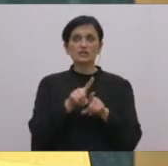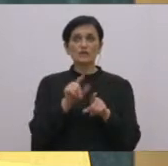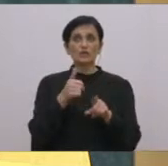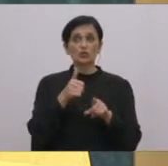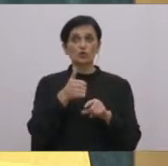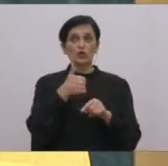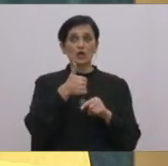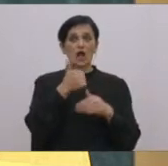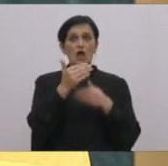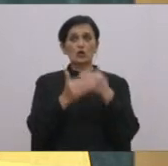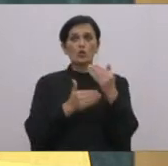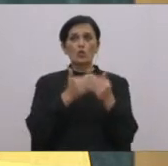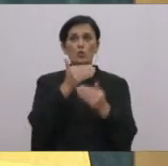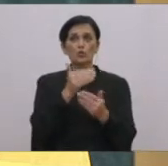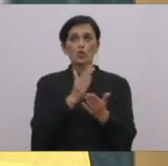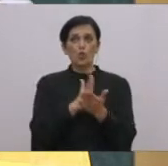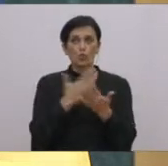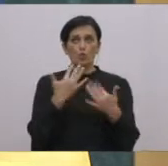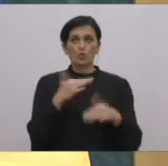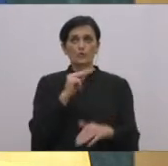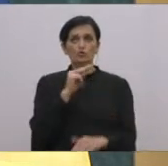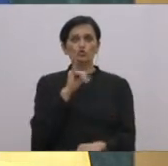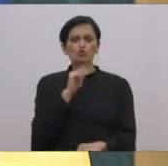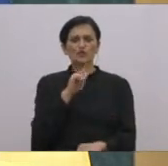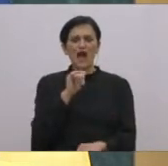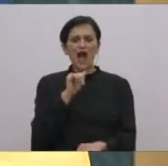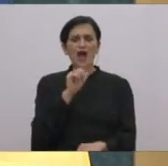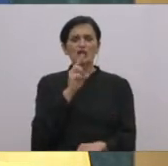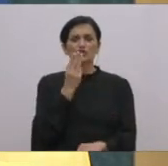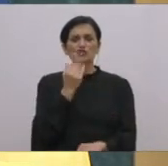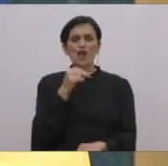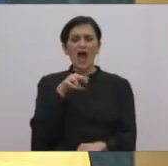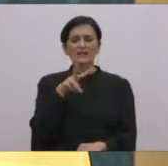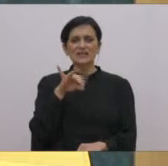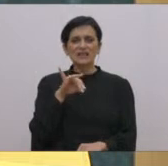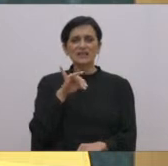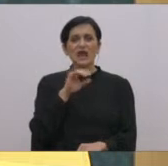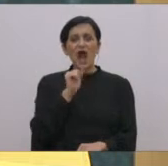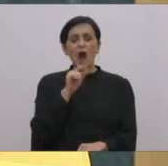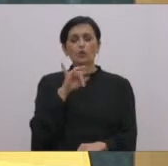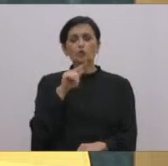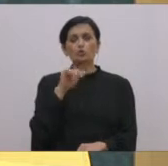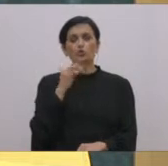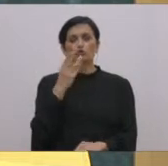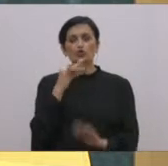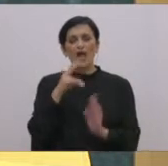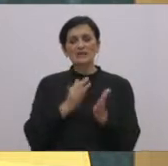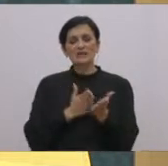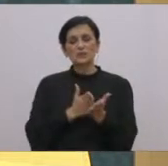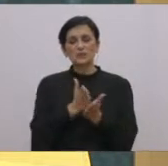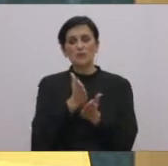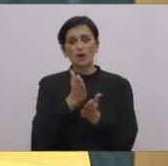cargi progresii aris, ucue, ciuta roșca, arhoti, șatili, tușetis mi martul e bit,